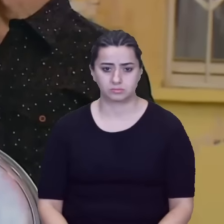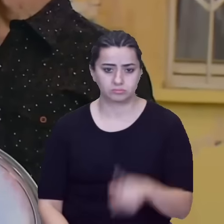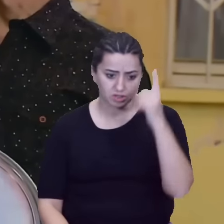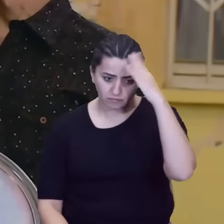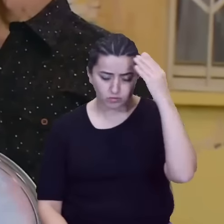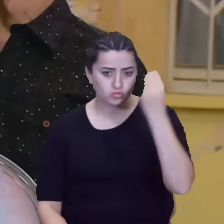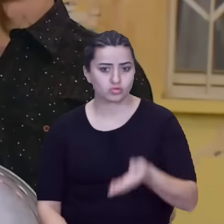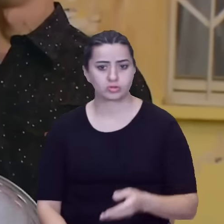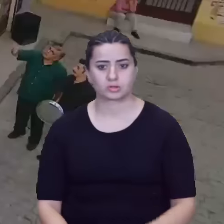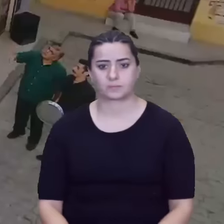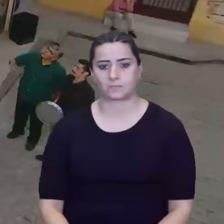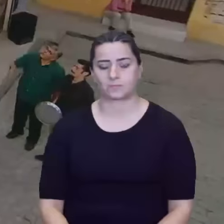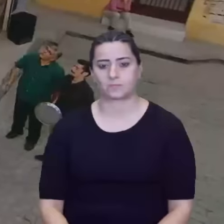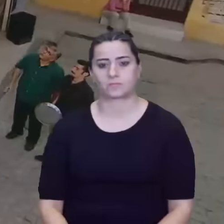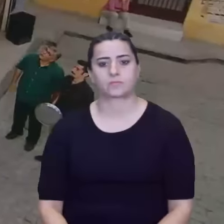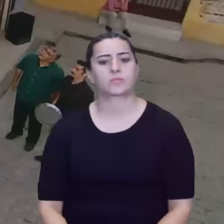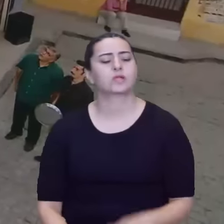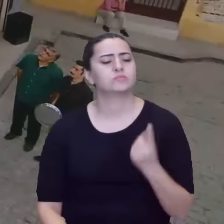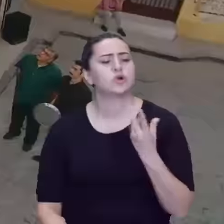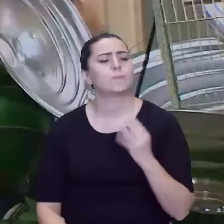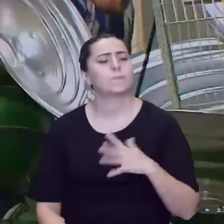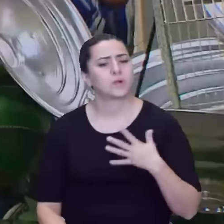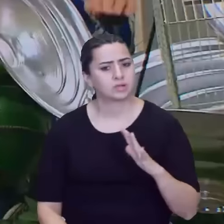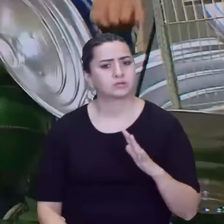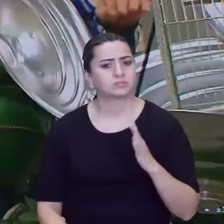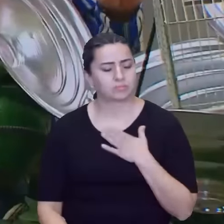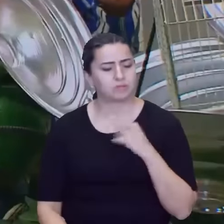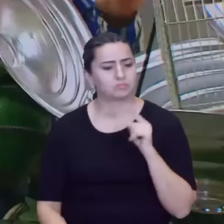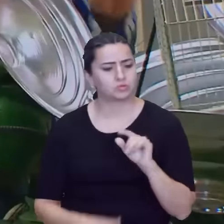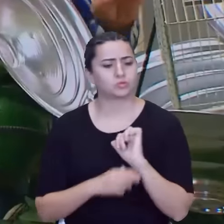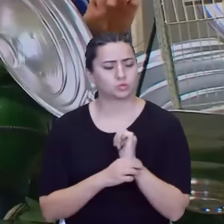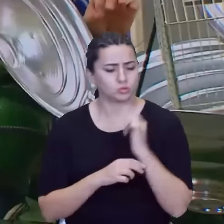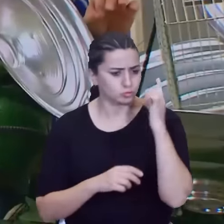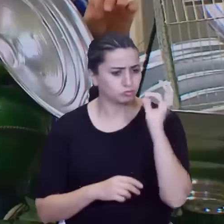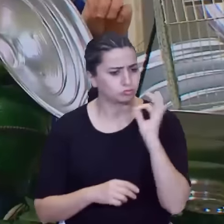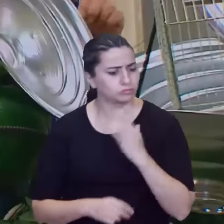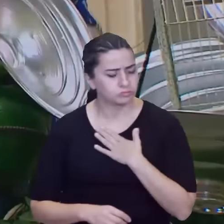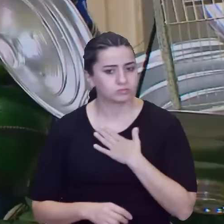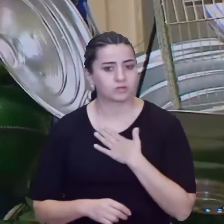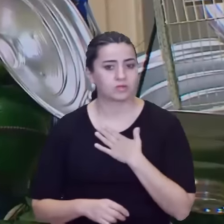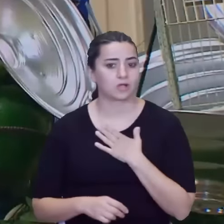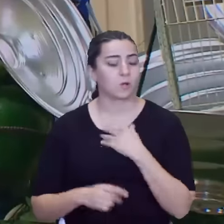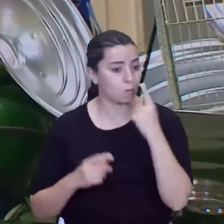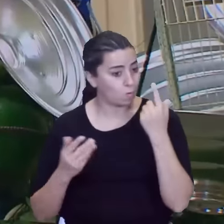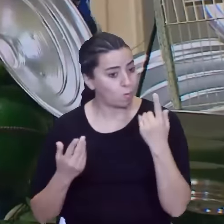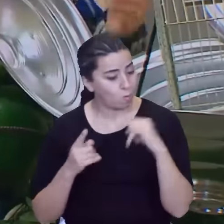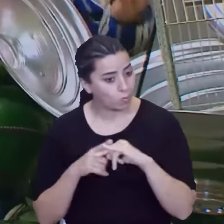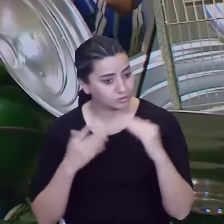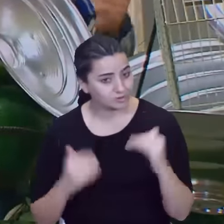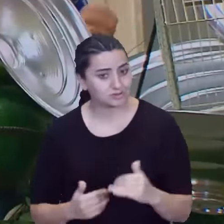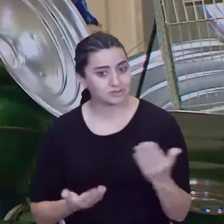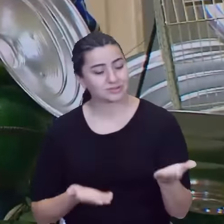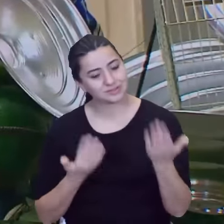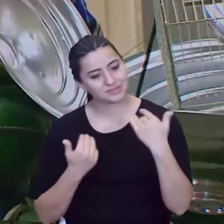Birinin başına düşecek ya. Efendim hiçbir şey olmaz, merak etmeyin. Ben bu işin uzmanıyım efendim. Bu arada hoş geldiniz.